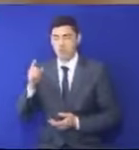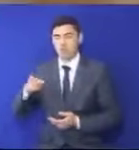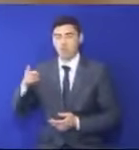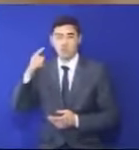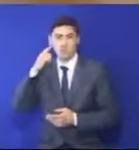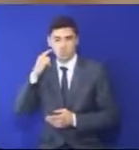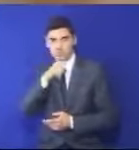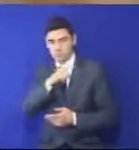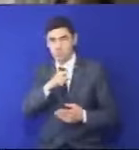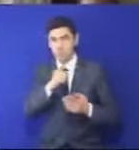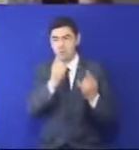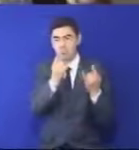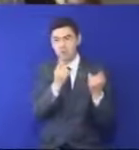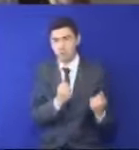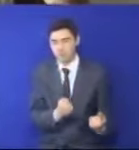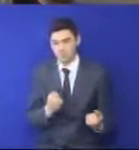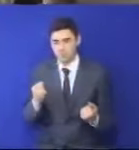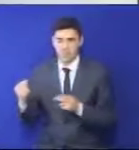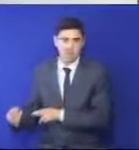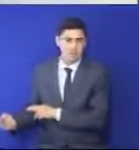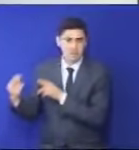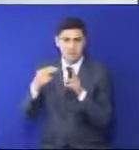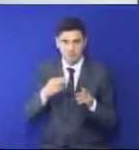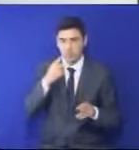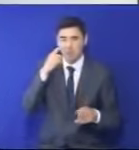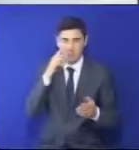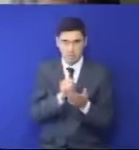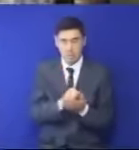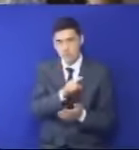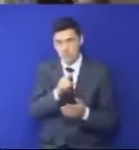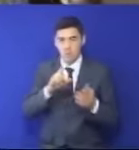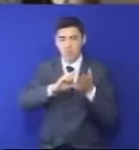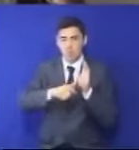кейін естіген. Пәтеріне кіргенде терезе шынысының жарылғанын байқаған.